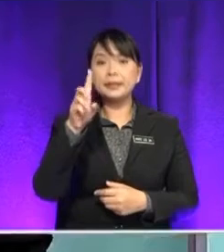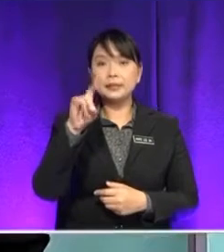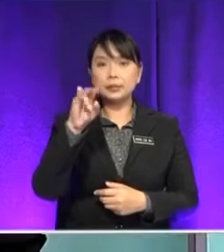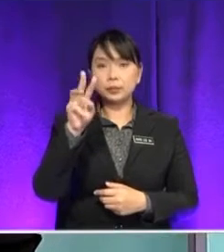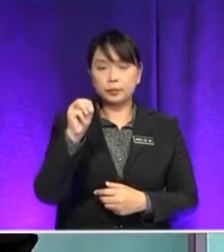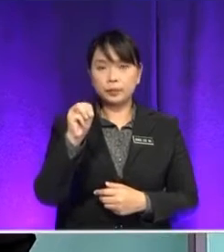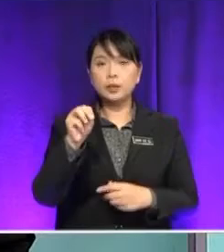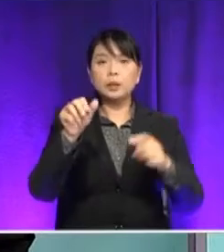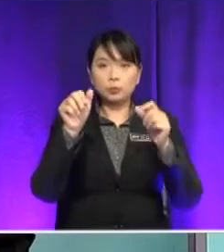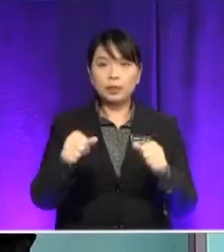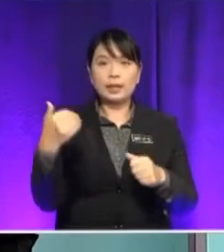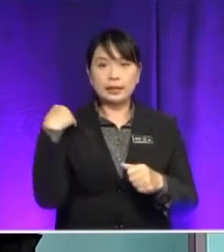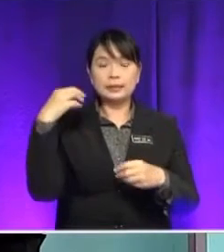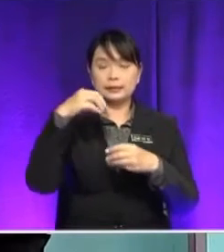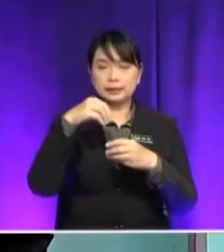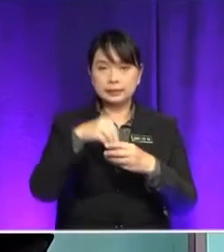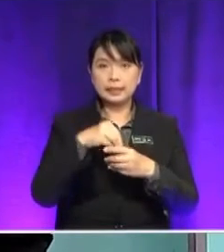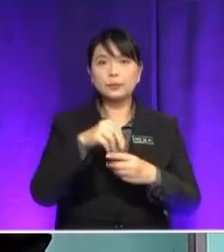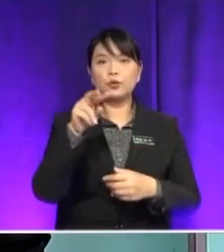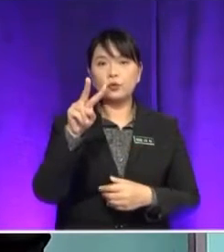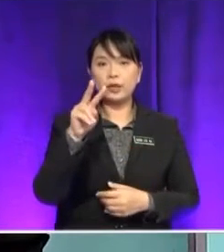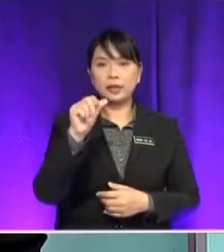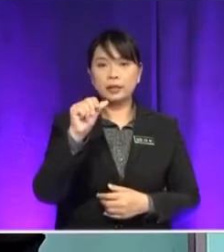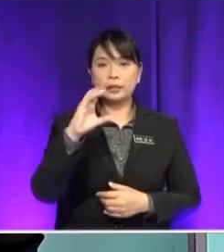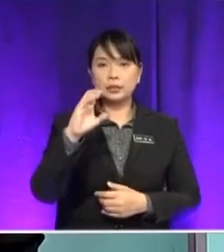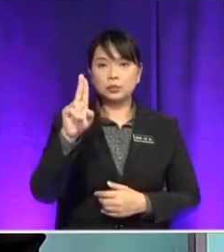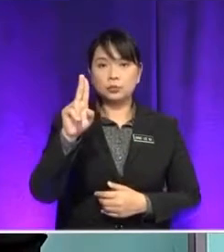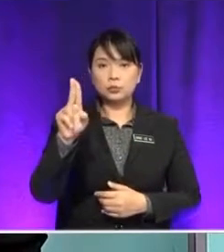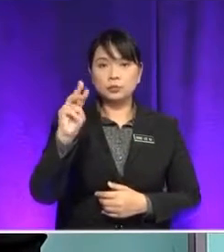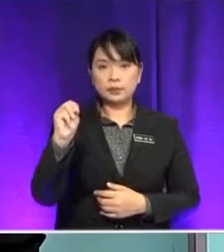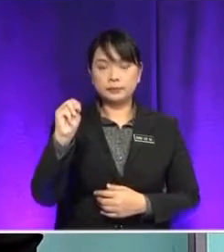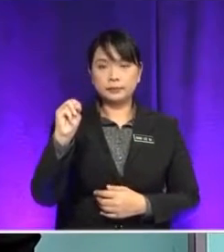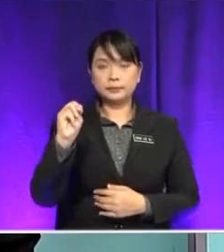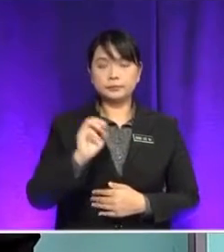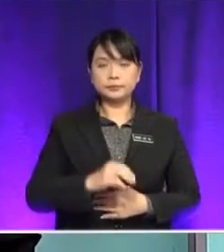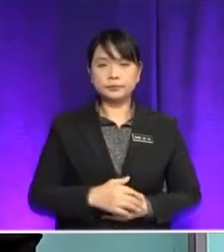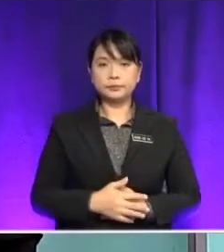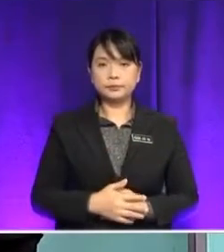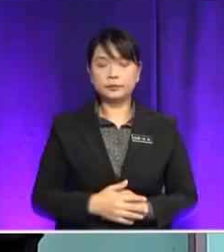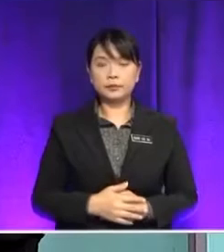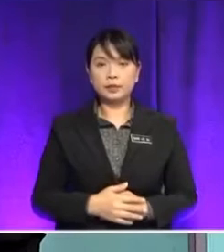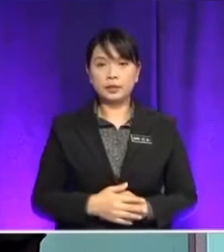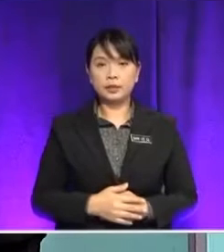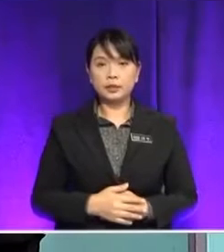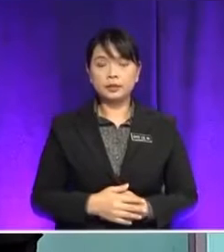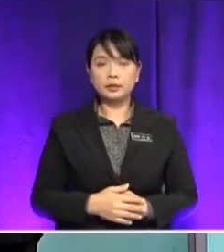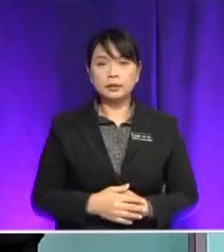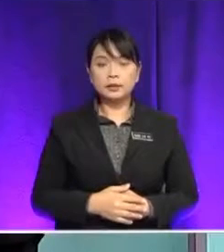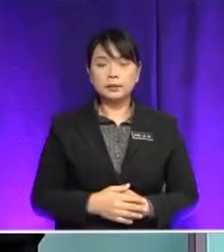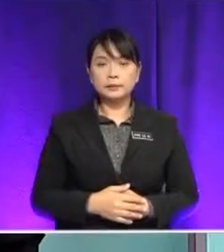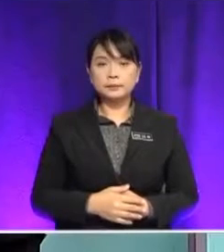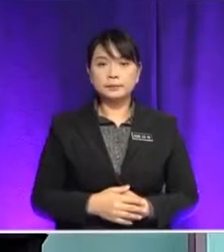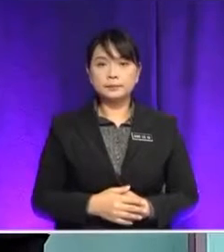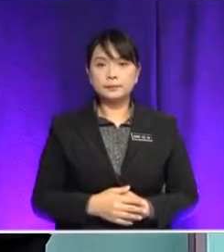gue cium baking tidak ada udara kali like comment Edi boleh merambat hanya di boleh menghasilkan dibekuk bergeraklah dari